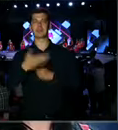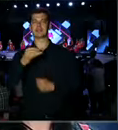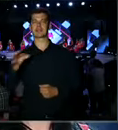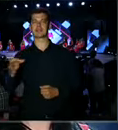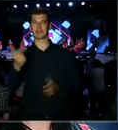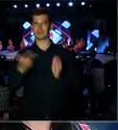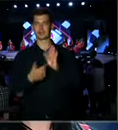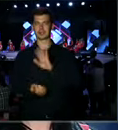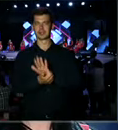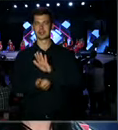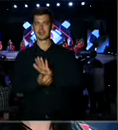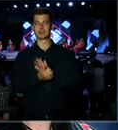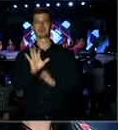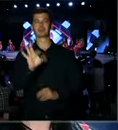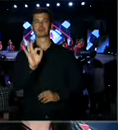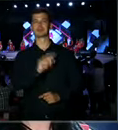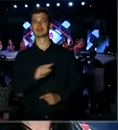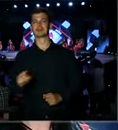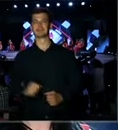wózku 2016 została...